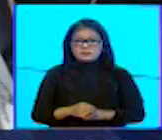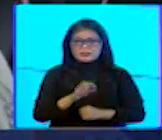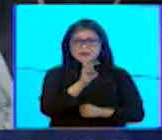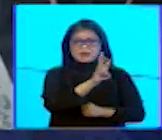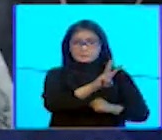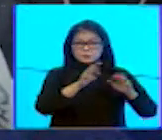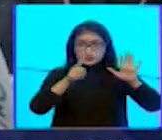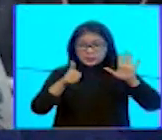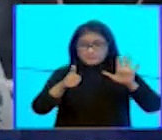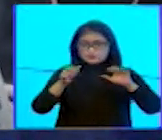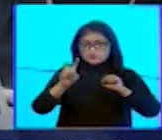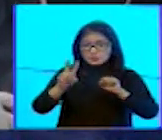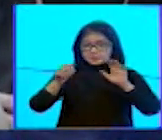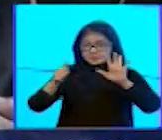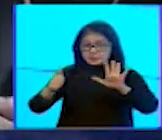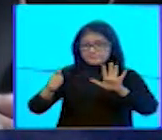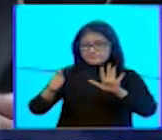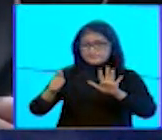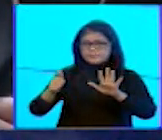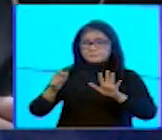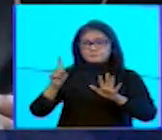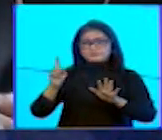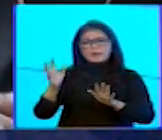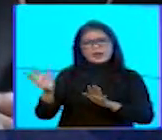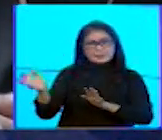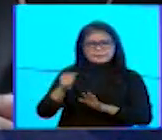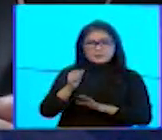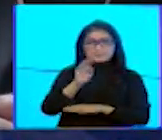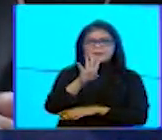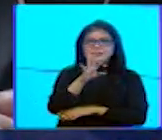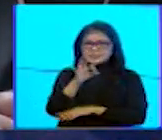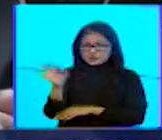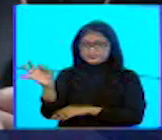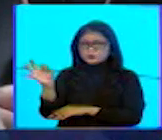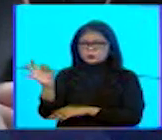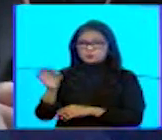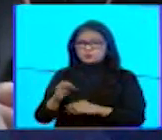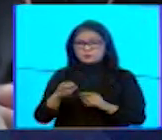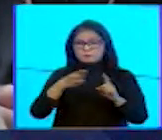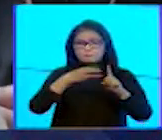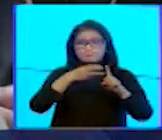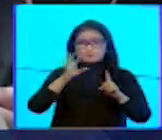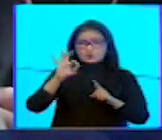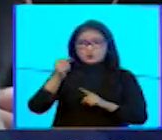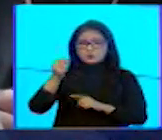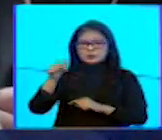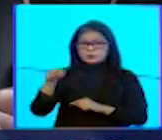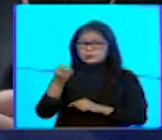3.626, jadi hampir 4.000 ini. Ya. Kemudian keterisian sendiri bornya